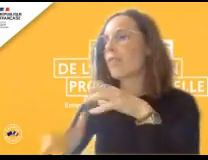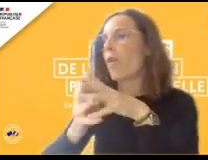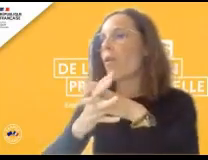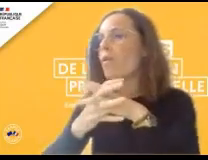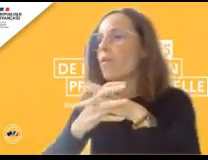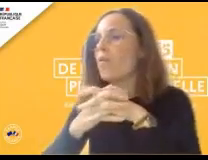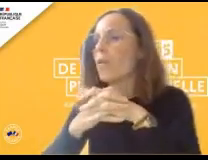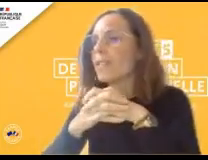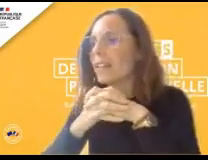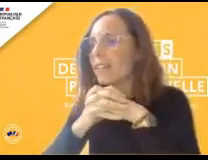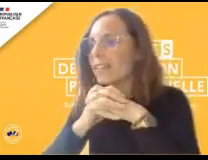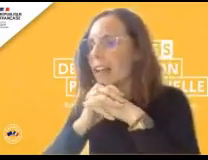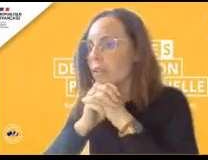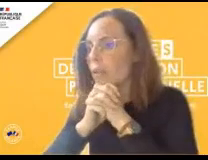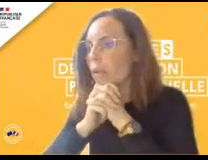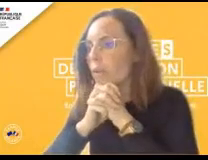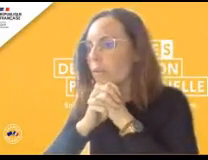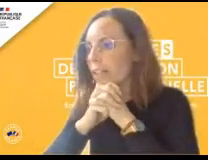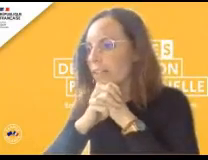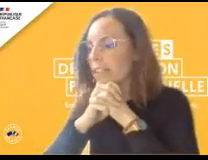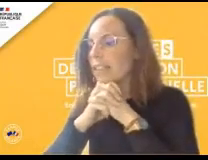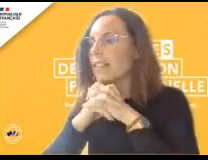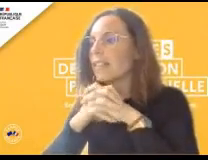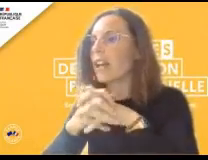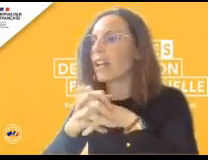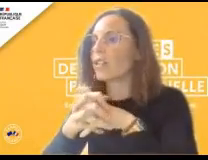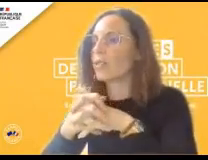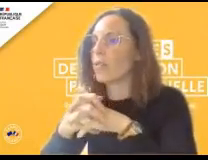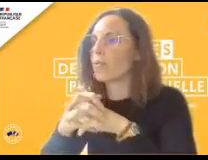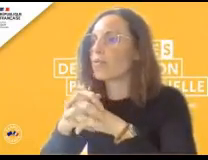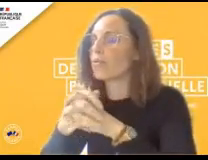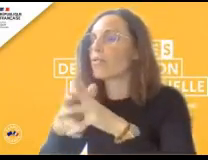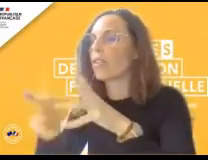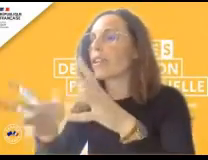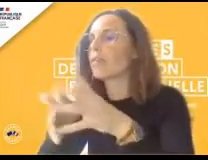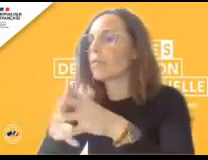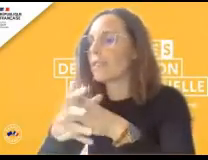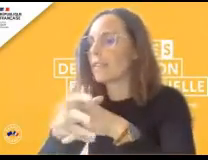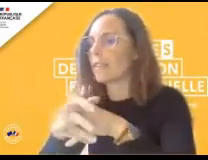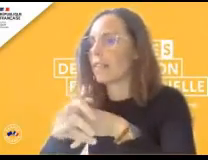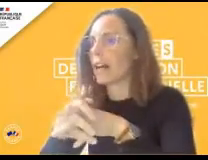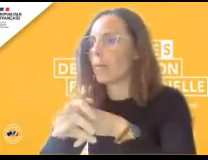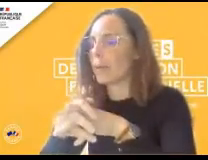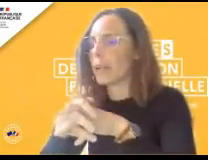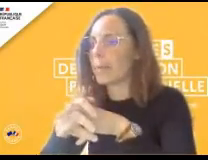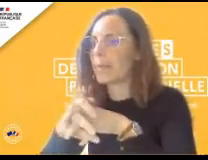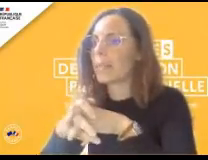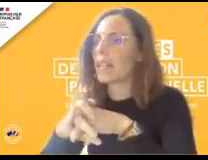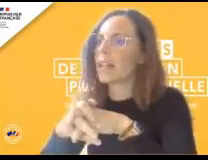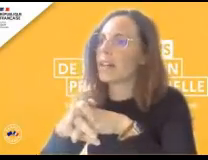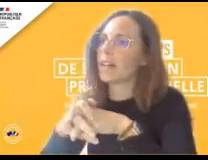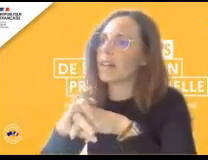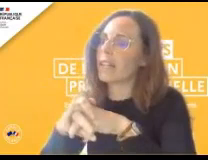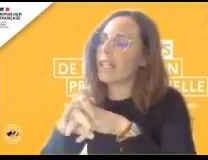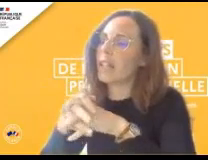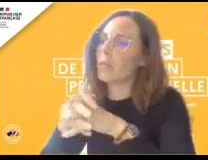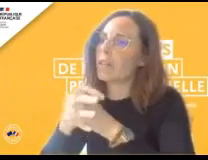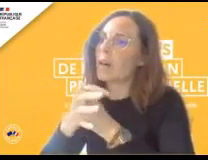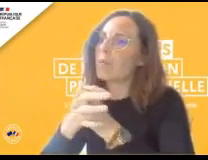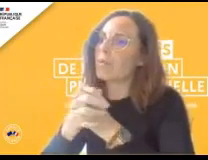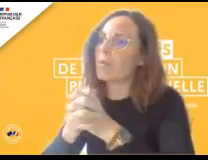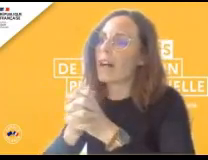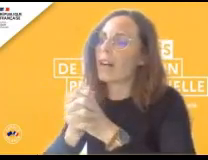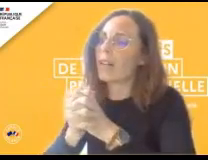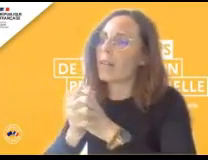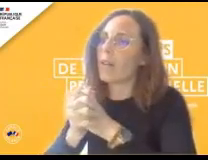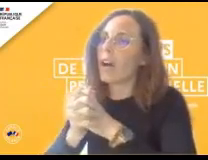c'est qu'on couvre 54 villes dans la région, sur une centaine de sites à peu près. Et on